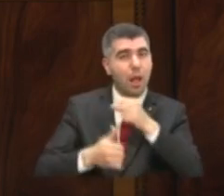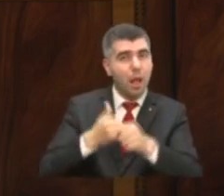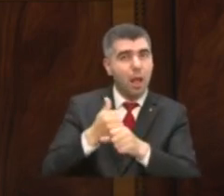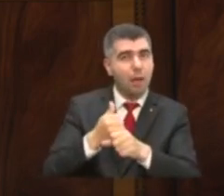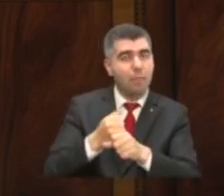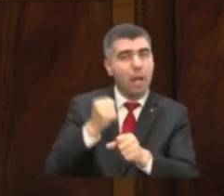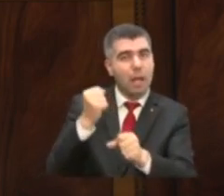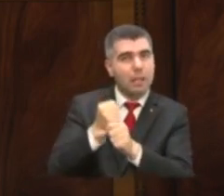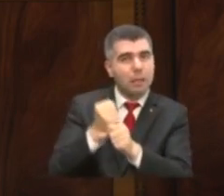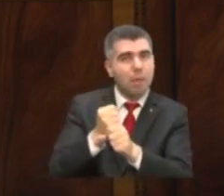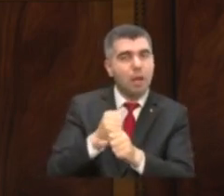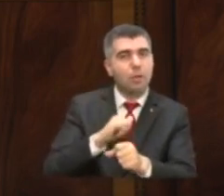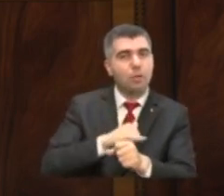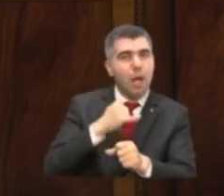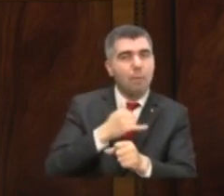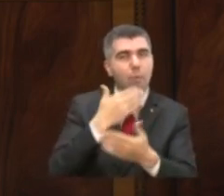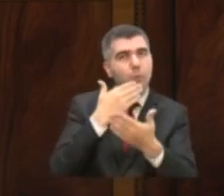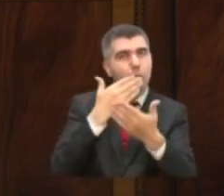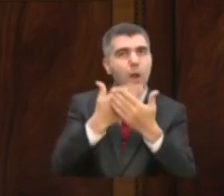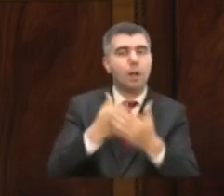الشغل للشباب، وشكرا.